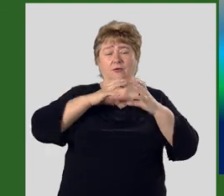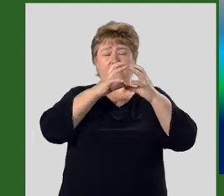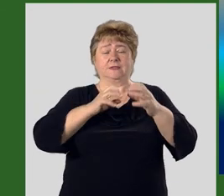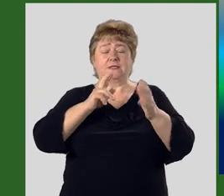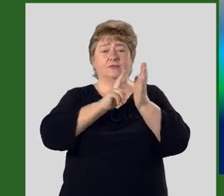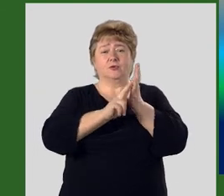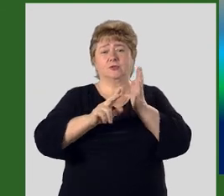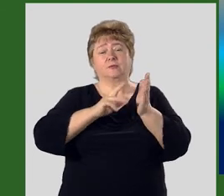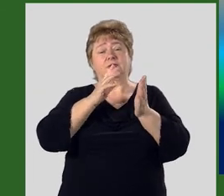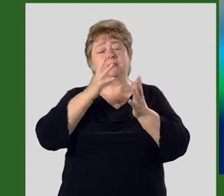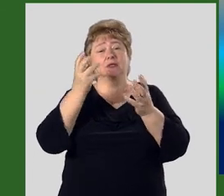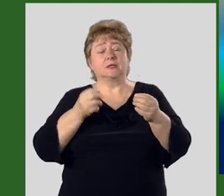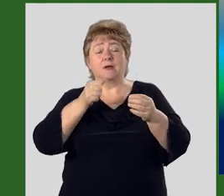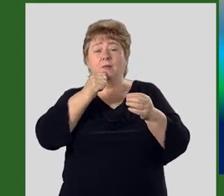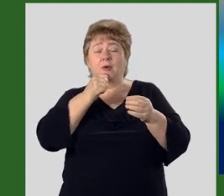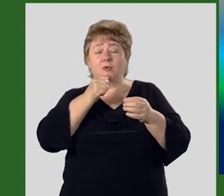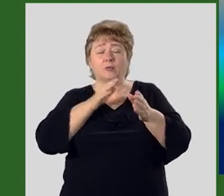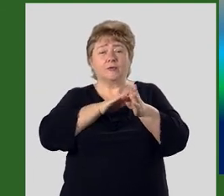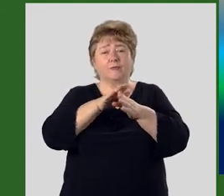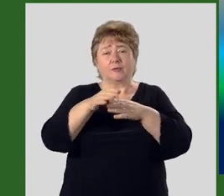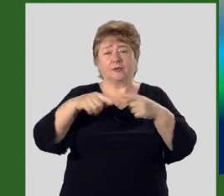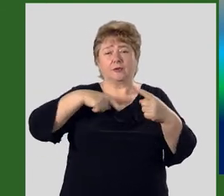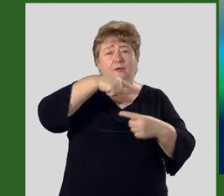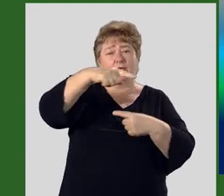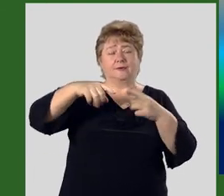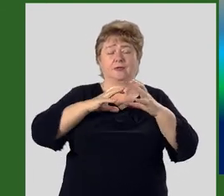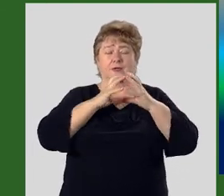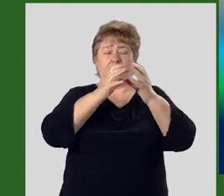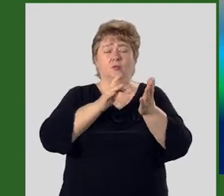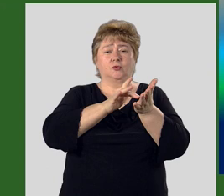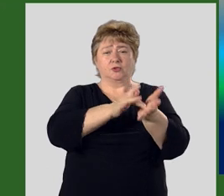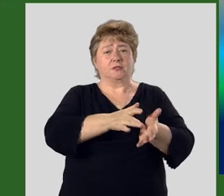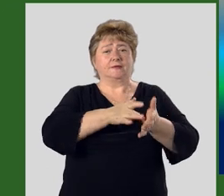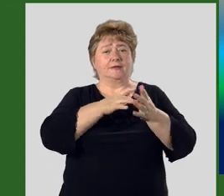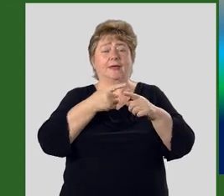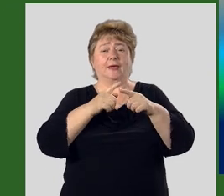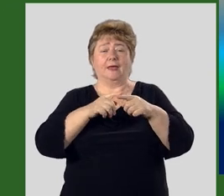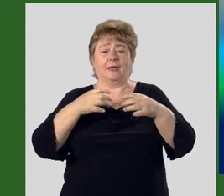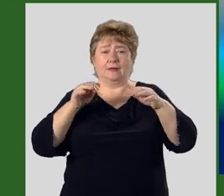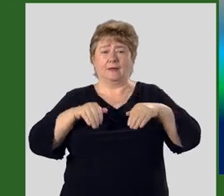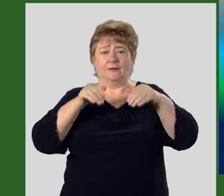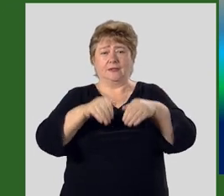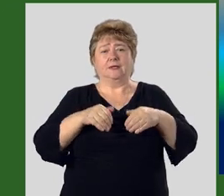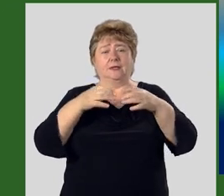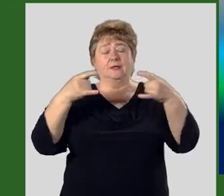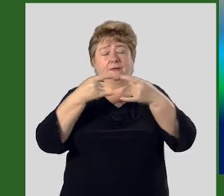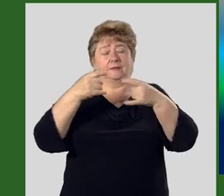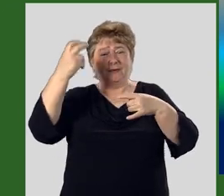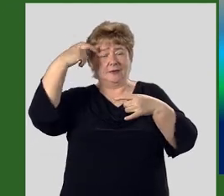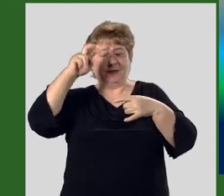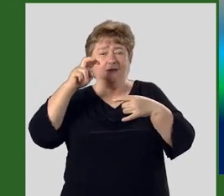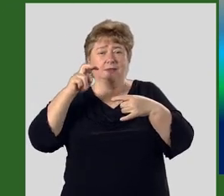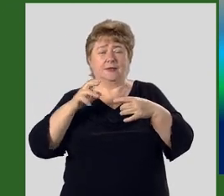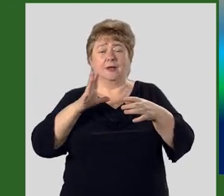за 80 дней попробовали совершить кругосветное путешествие. Этот австралийский телевизионный